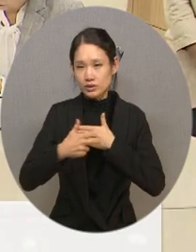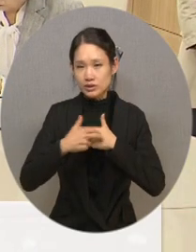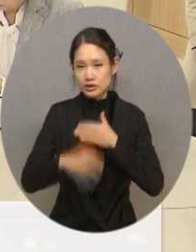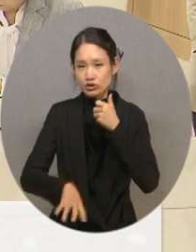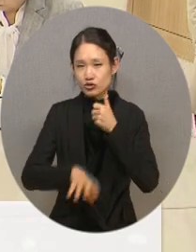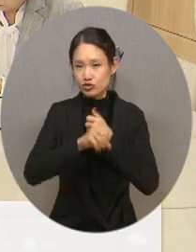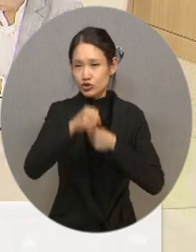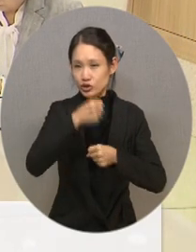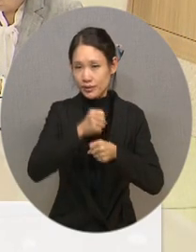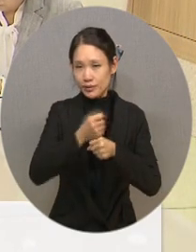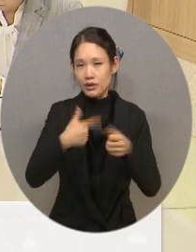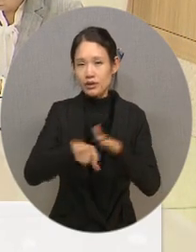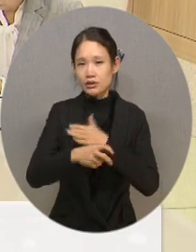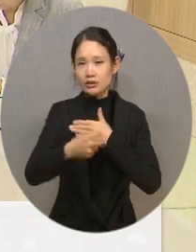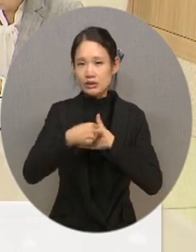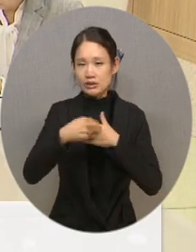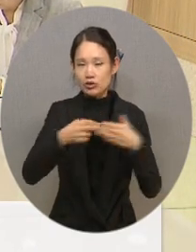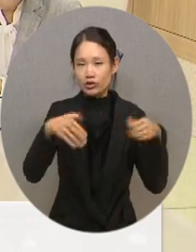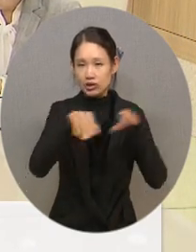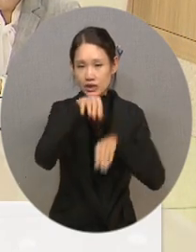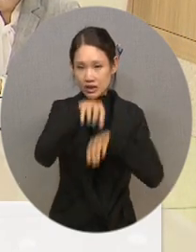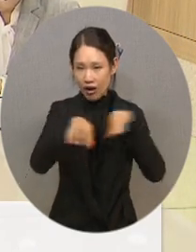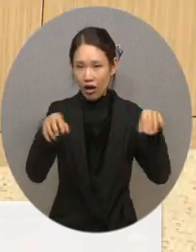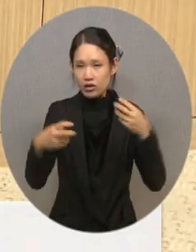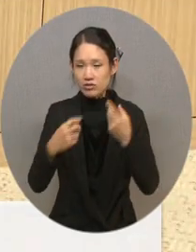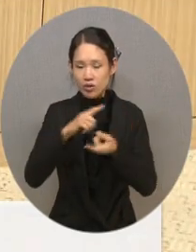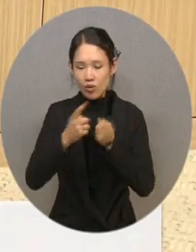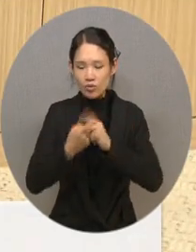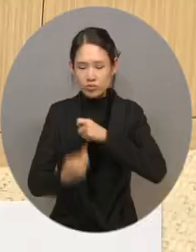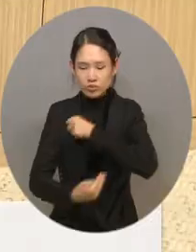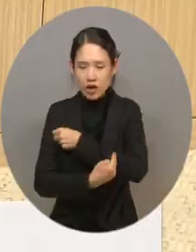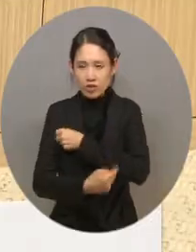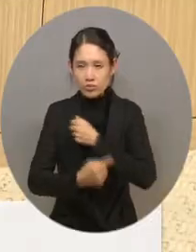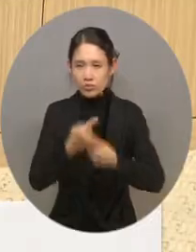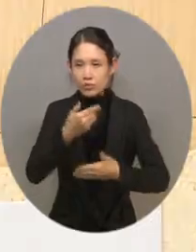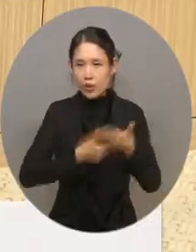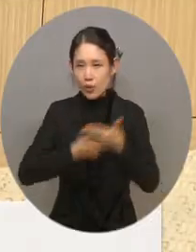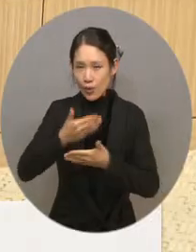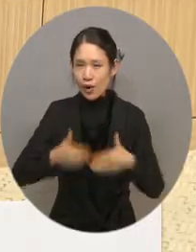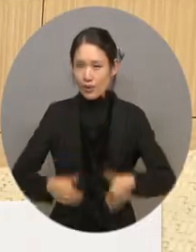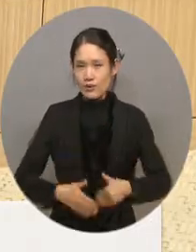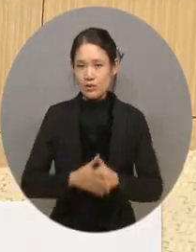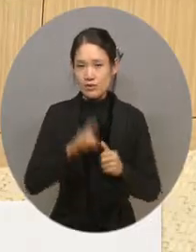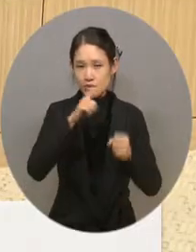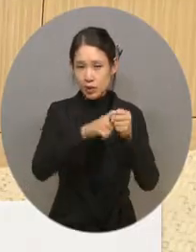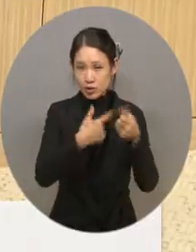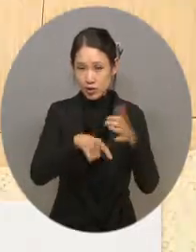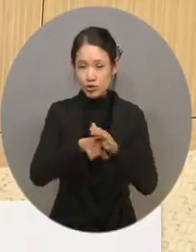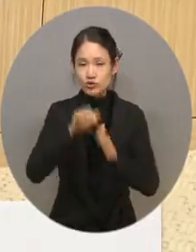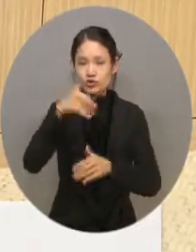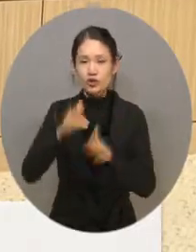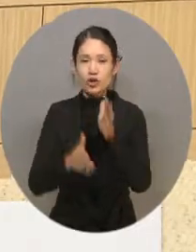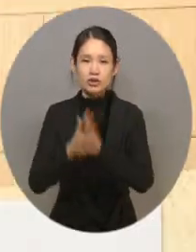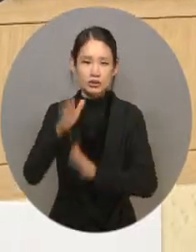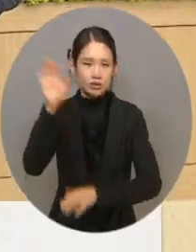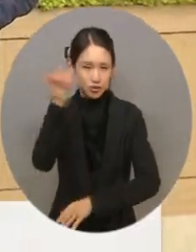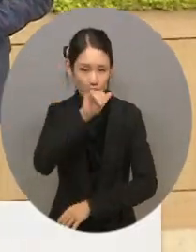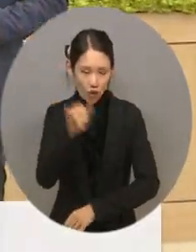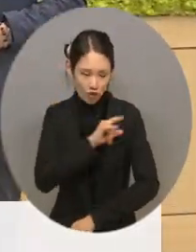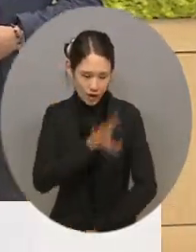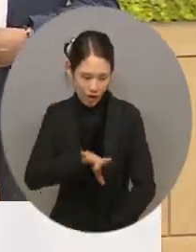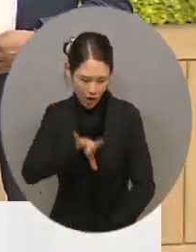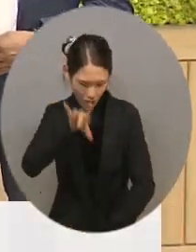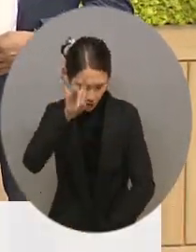구축을 위해서는 의료기관 간 컨트롤타워가 필요하며 이를 위해 순천시가 전국 최초로 재단 설립을